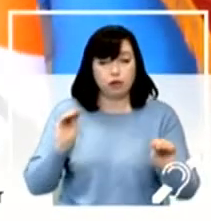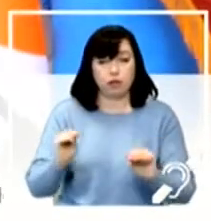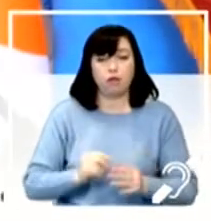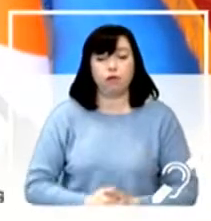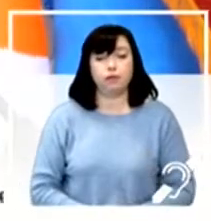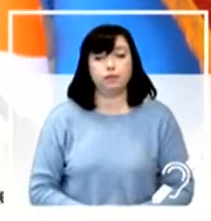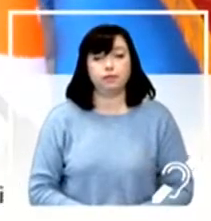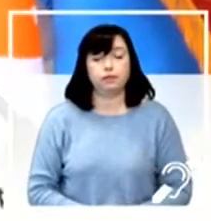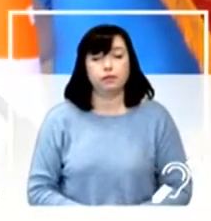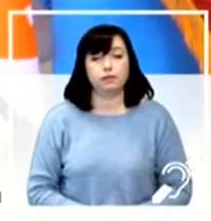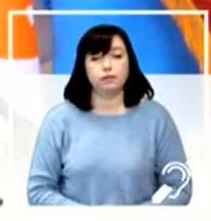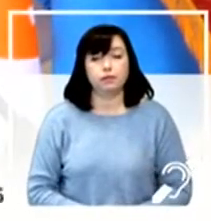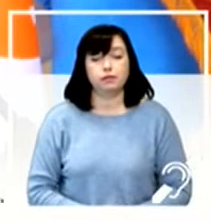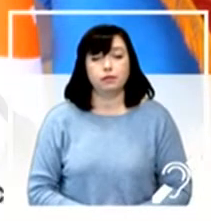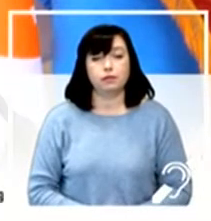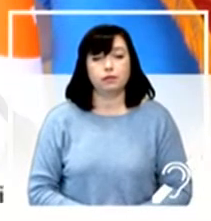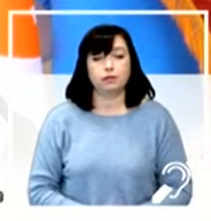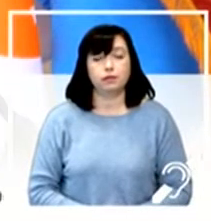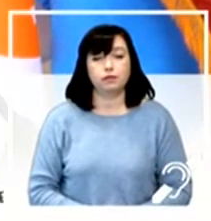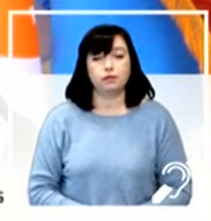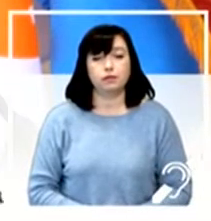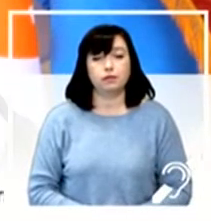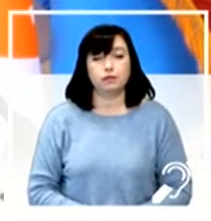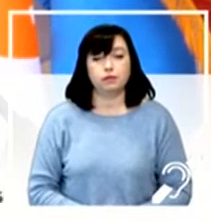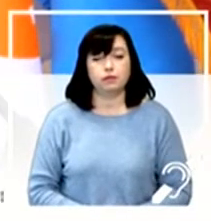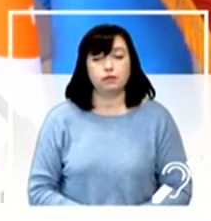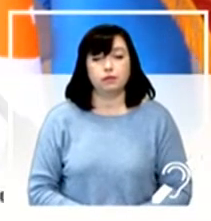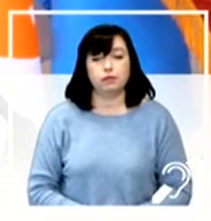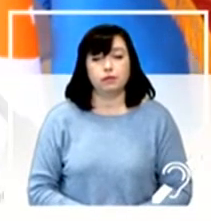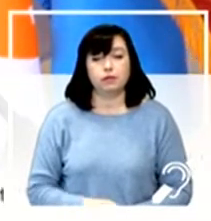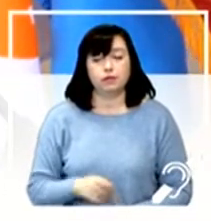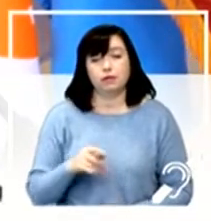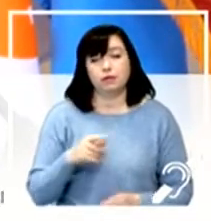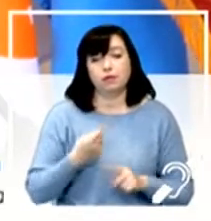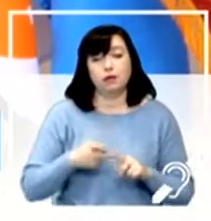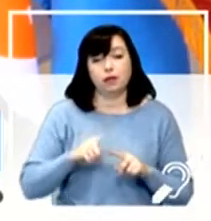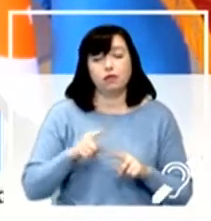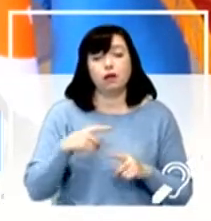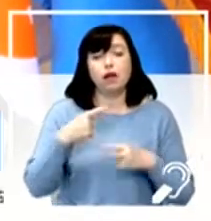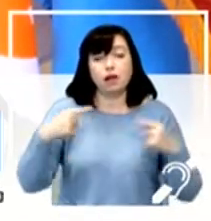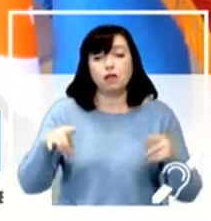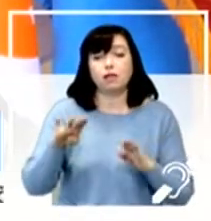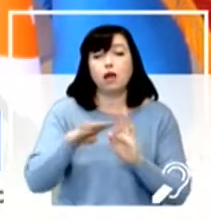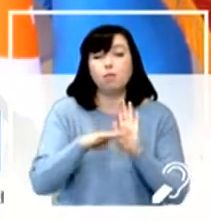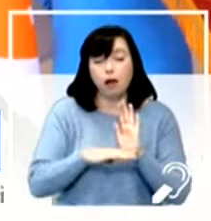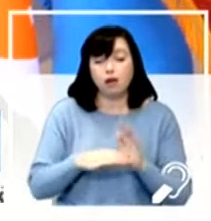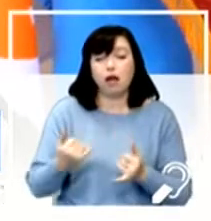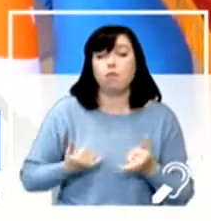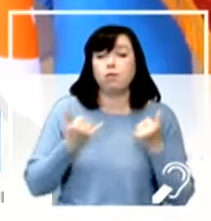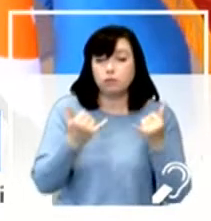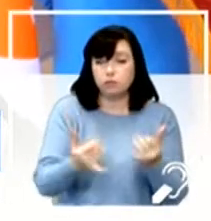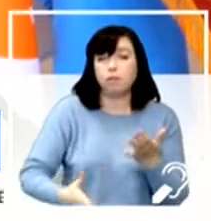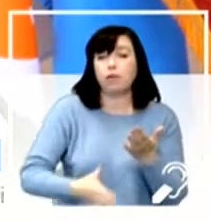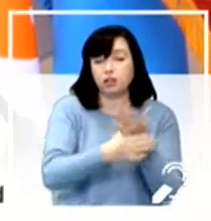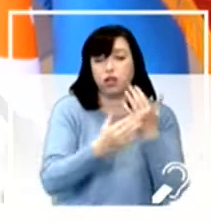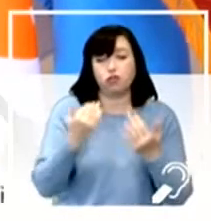reușit să renovăm și să dotăm maternitatea prin diferite programe de asistență a la